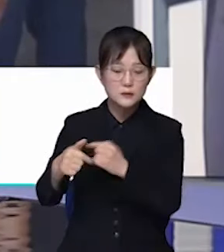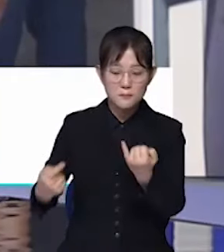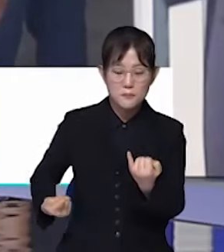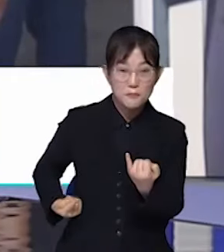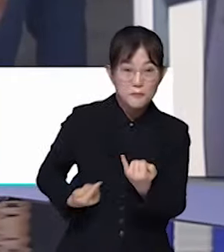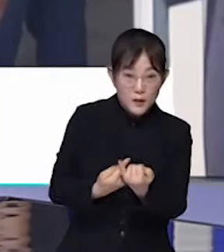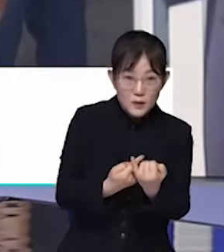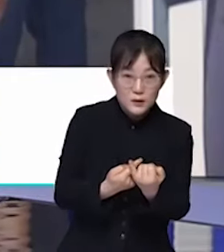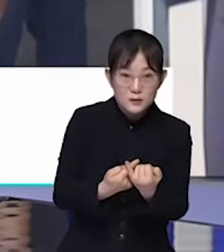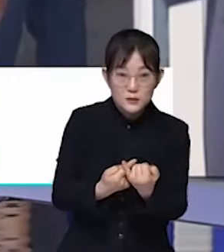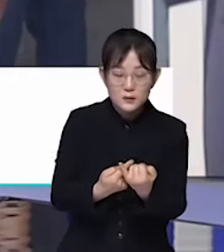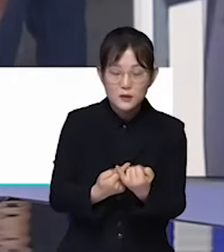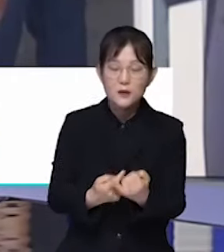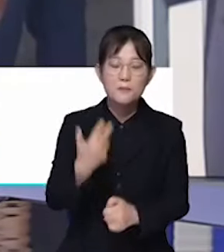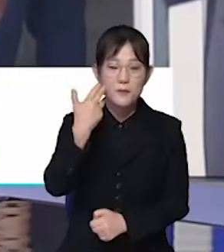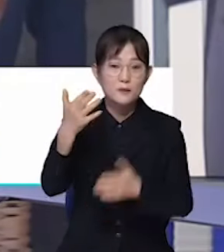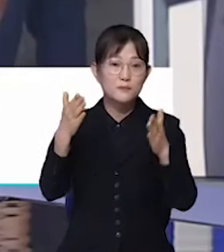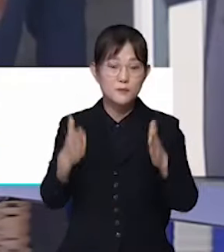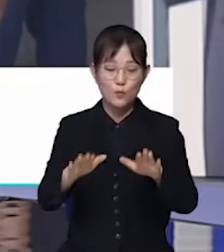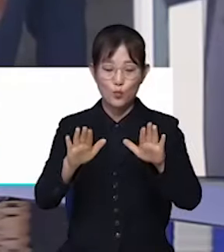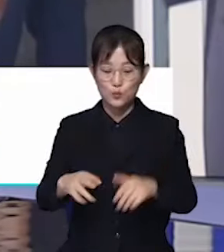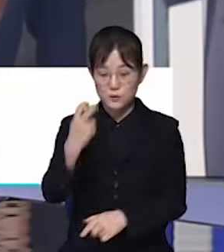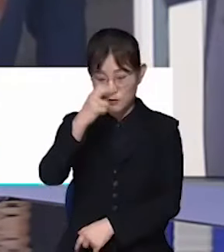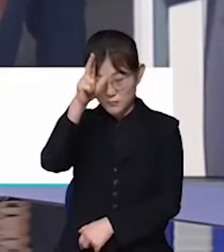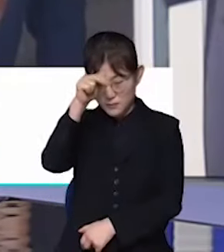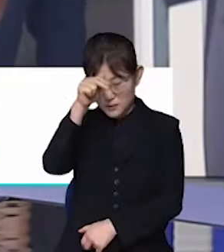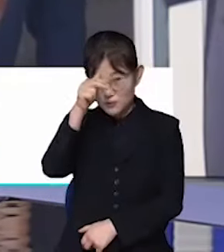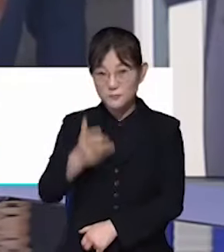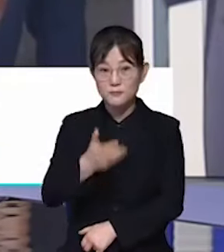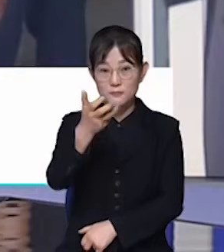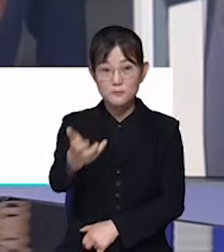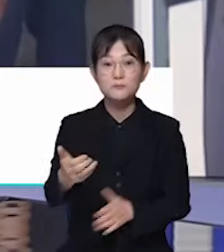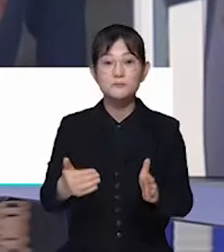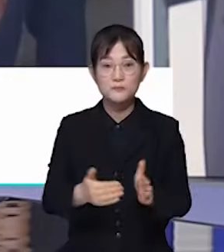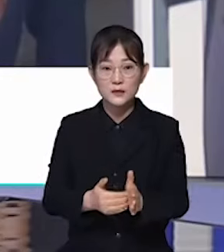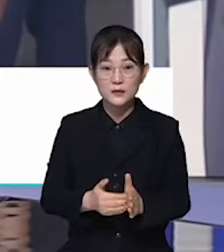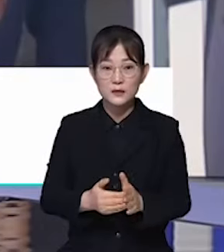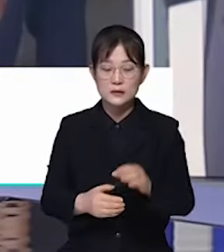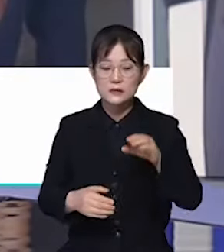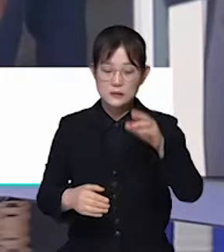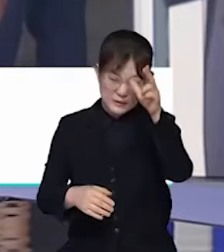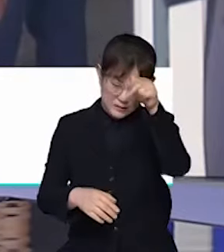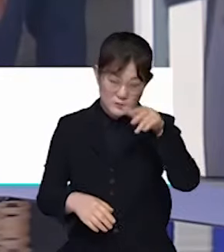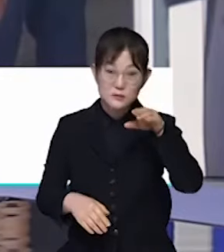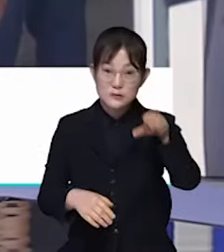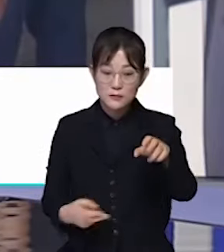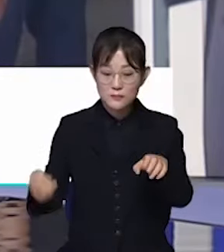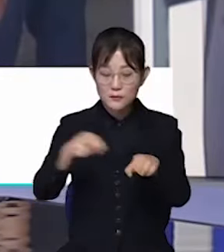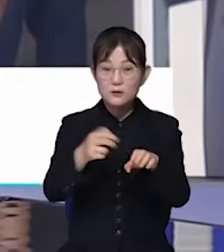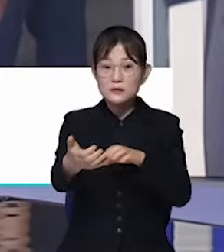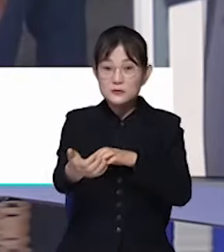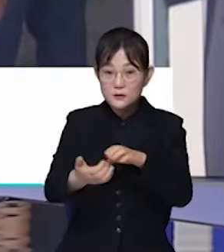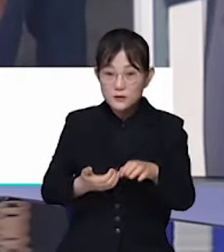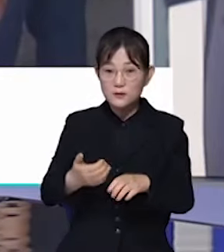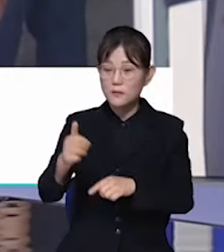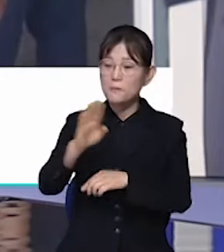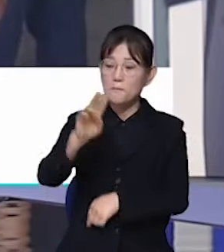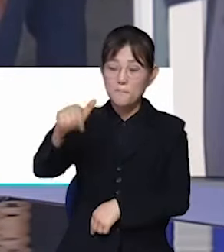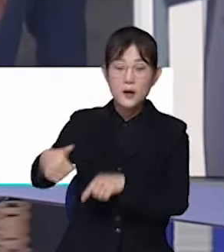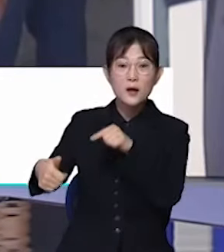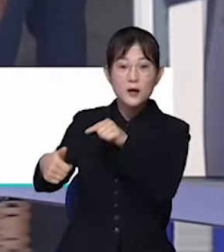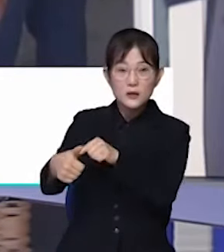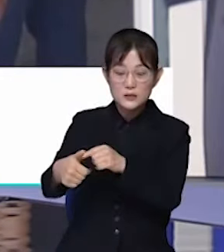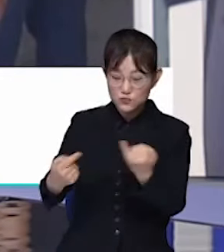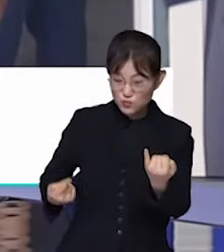살인사건 발생 8일 만에 오늘 검찰로 넘겨졌습니다. 호송차에 오르기 전 취재진 앞에서 박대성은 범행